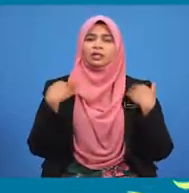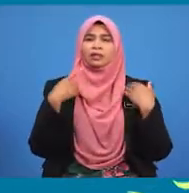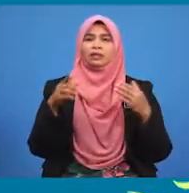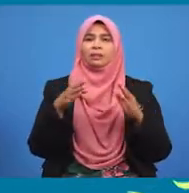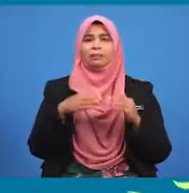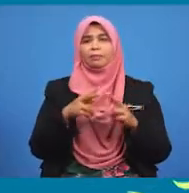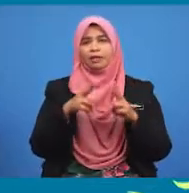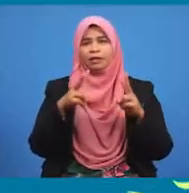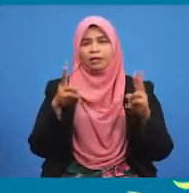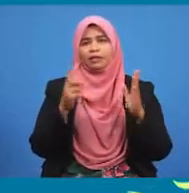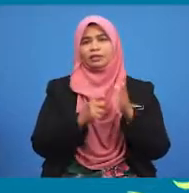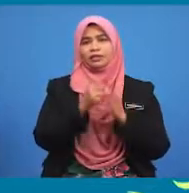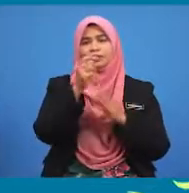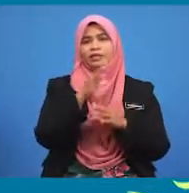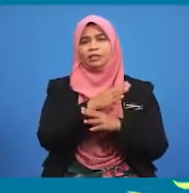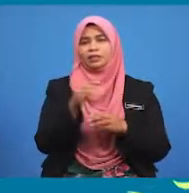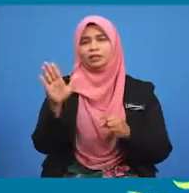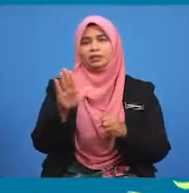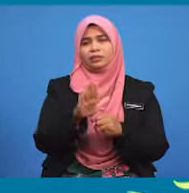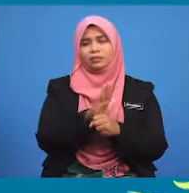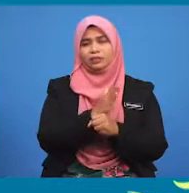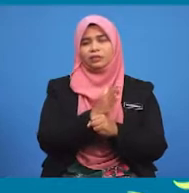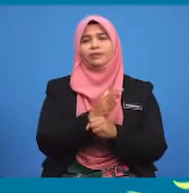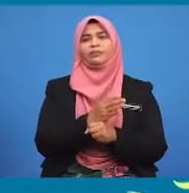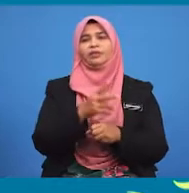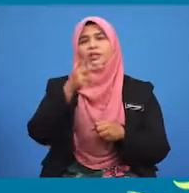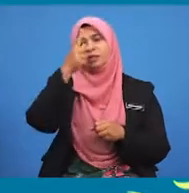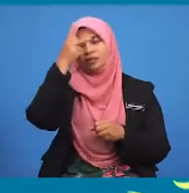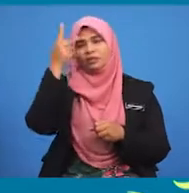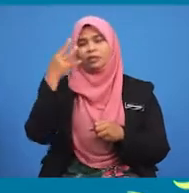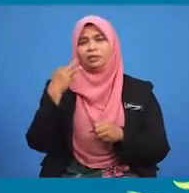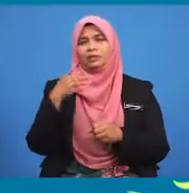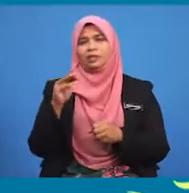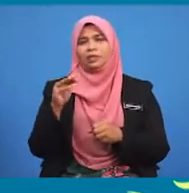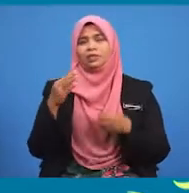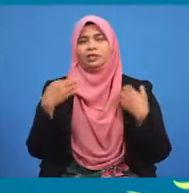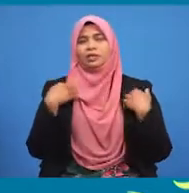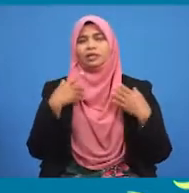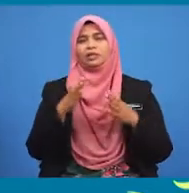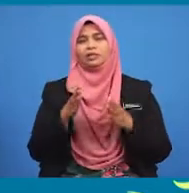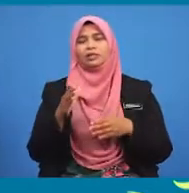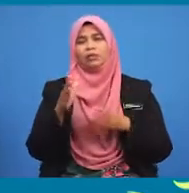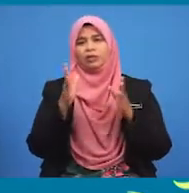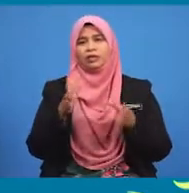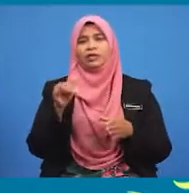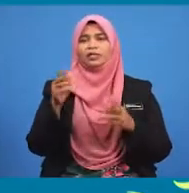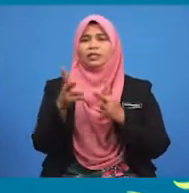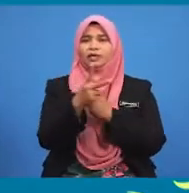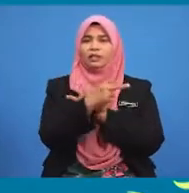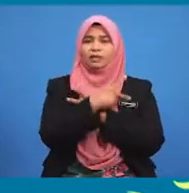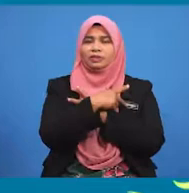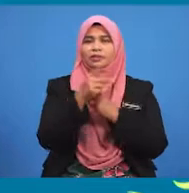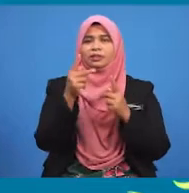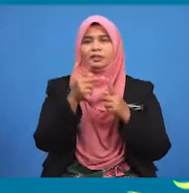daripada iman-iman yang lain. Kerana apa? Kerana mereka adalah orang yang kasih kepada Allah, taat, tetap